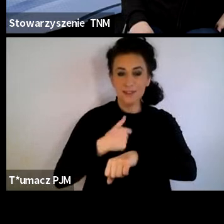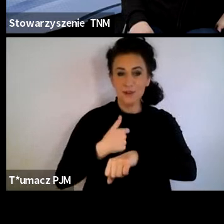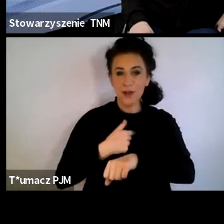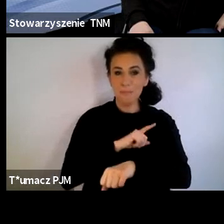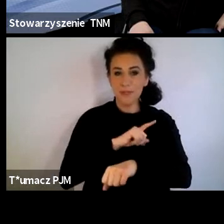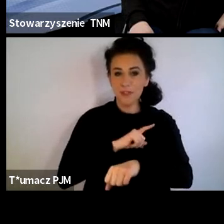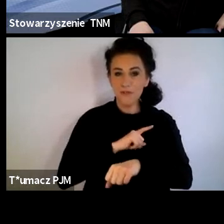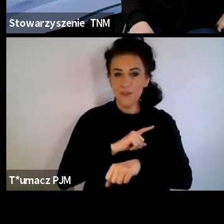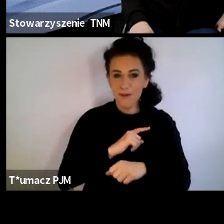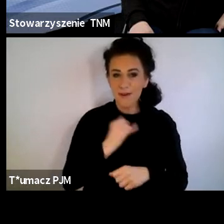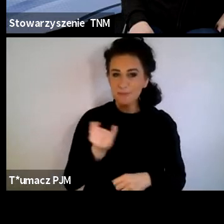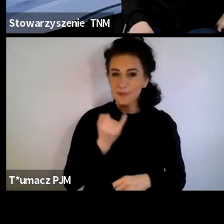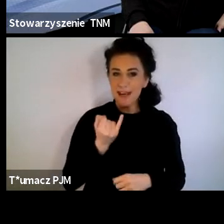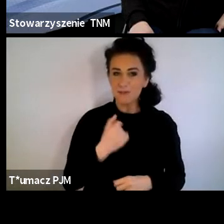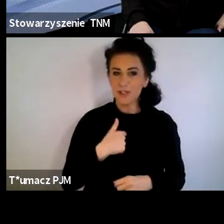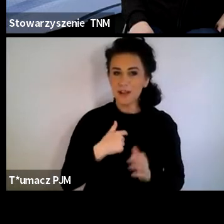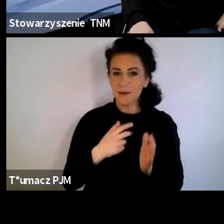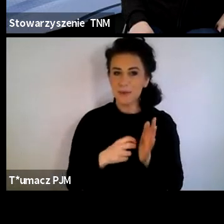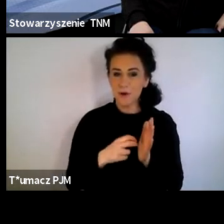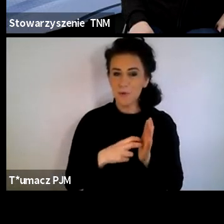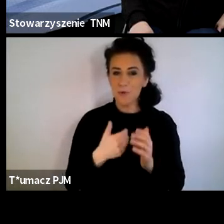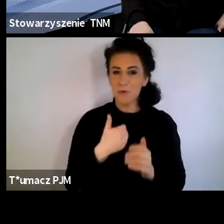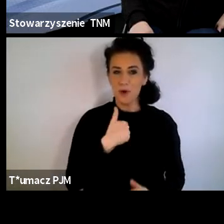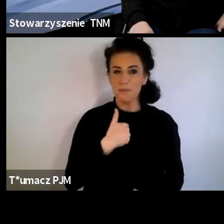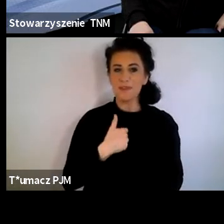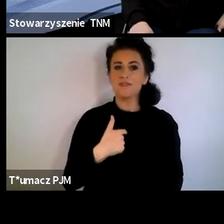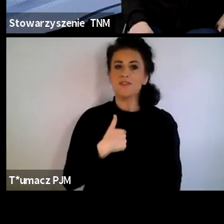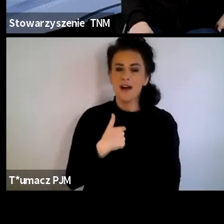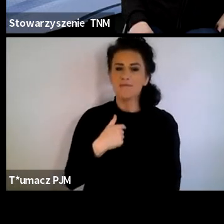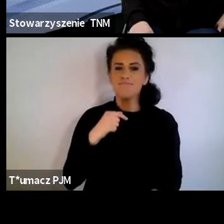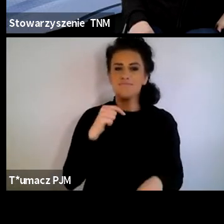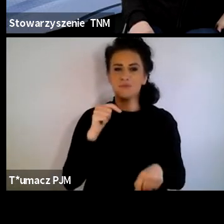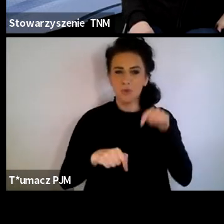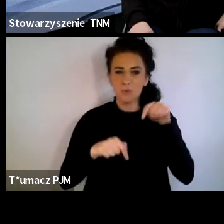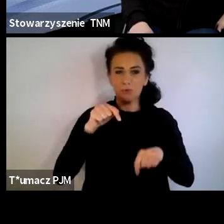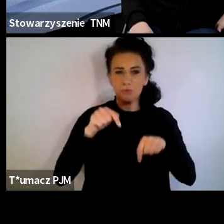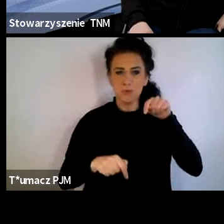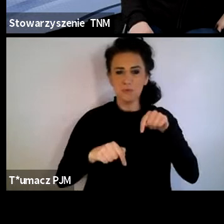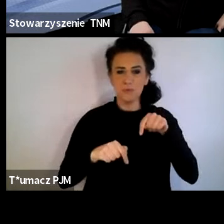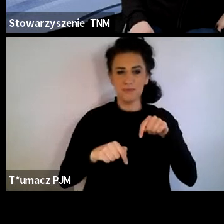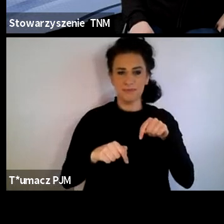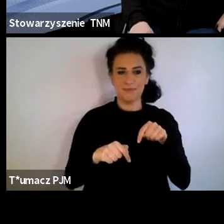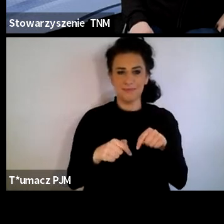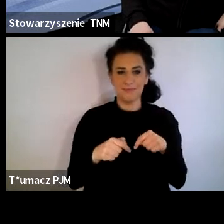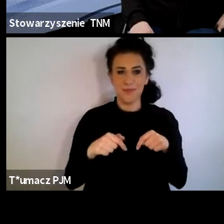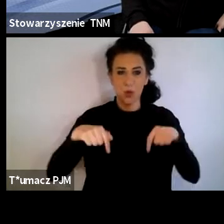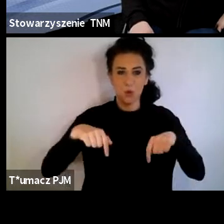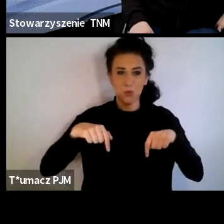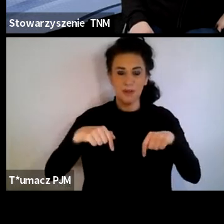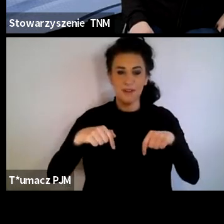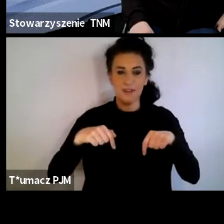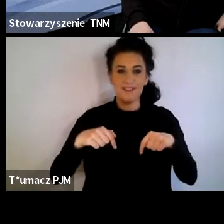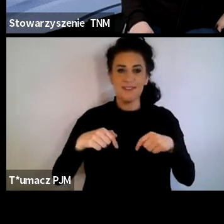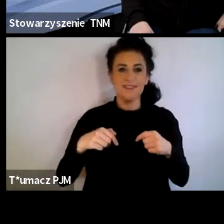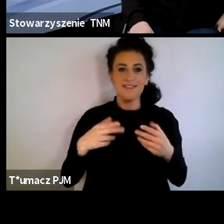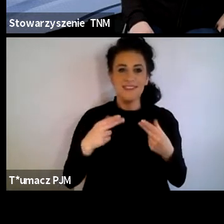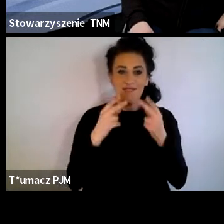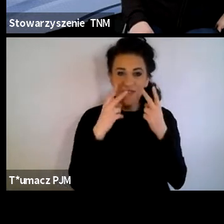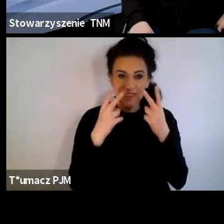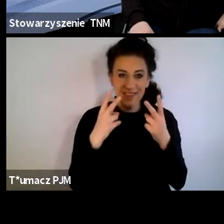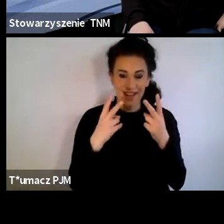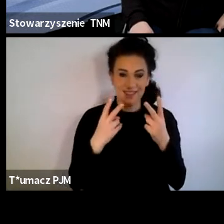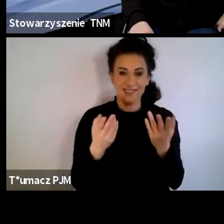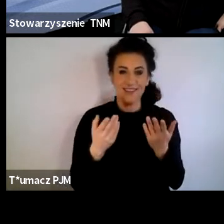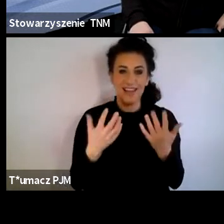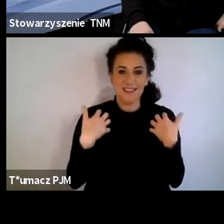też brakuje, bo jednak moje tupanie jest bardziej widoczne tutaj na forum. Byłoby widoczne, gdybym musiała tupać,